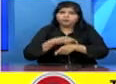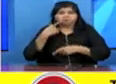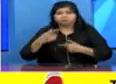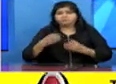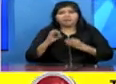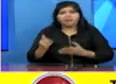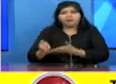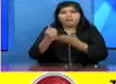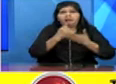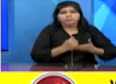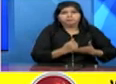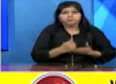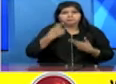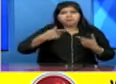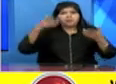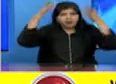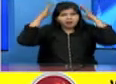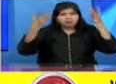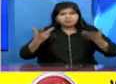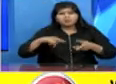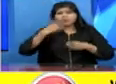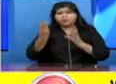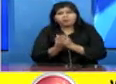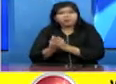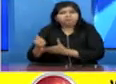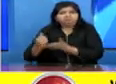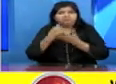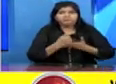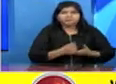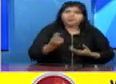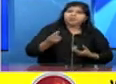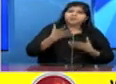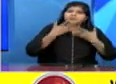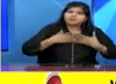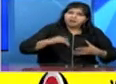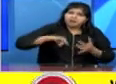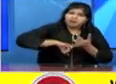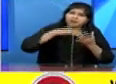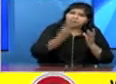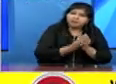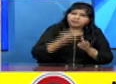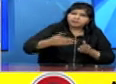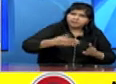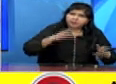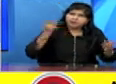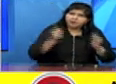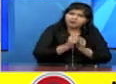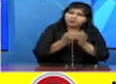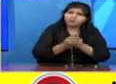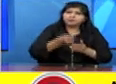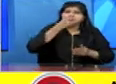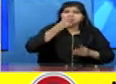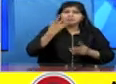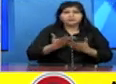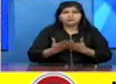है, बहुत सहयोग रहा जी, बड़ा अच्छा हमको उन्होंने ट्रीट किया। चाहे स्टाफ हो, वो एक्चुअली वो अपनी ड्रेस पहन के आते थे ना सर, पता